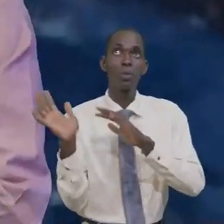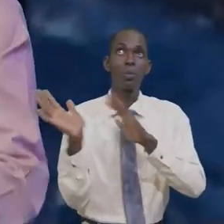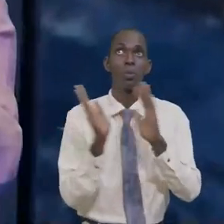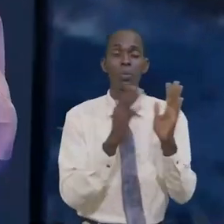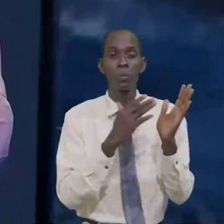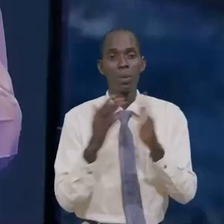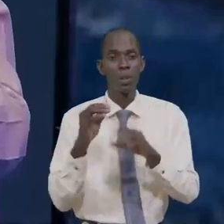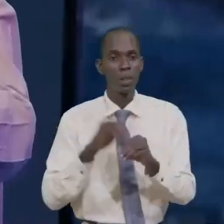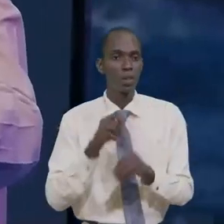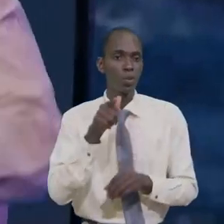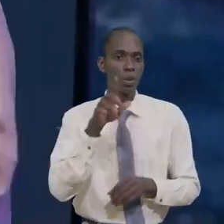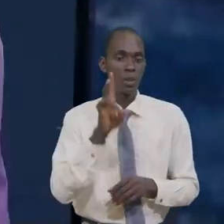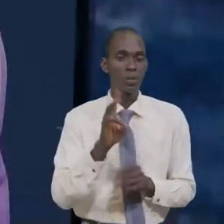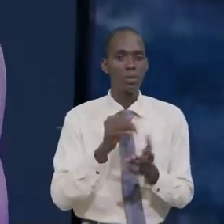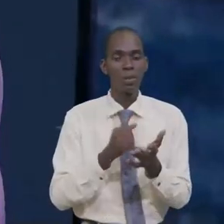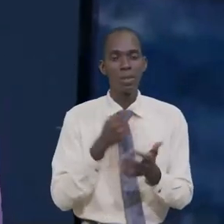et nous dit